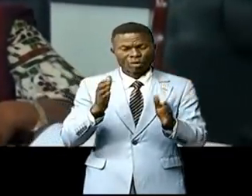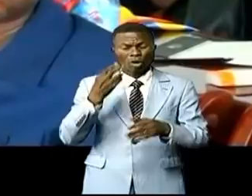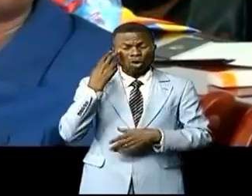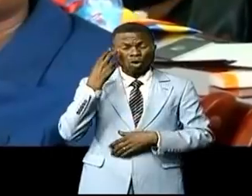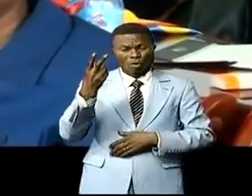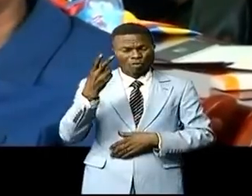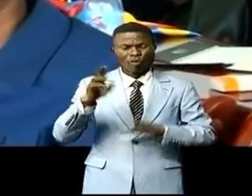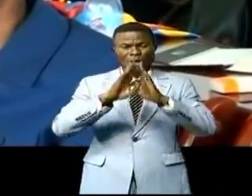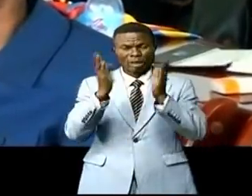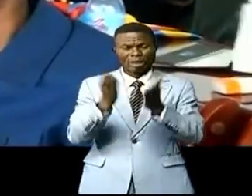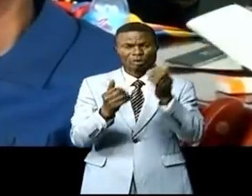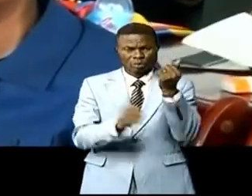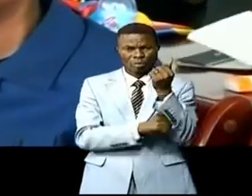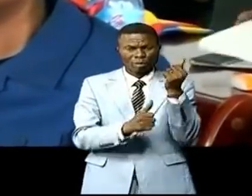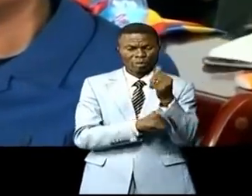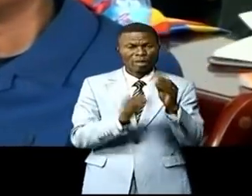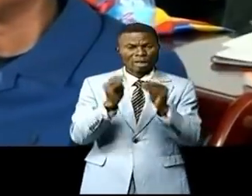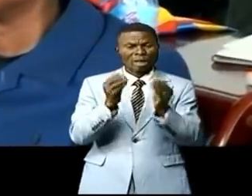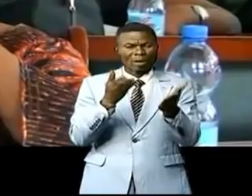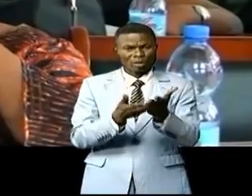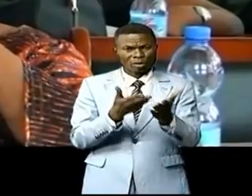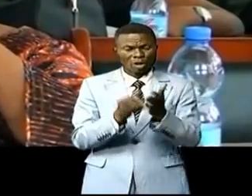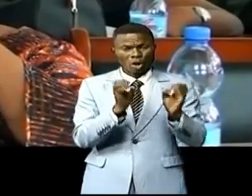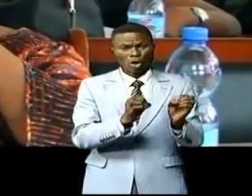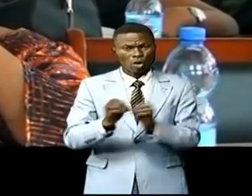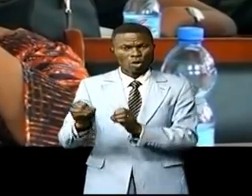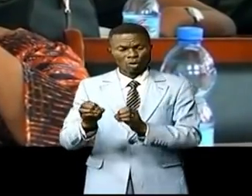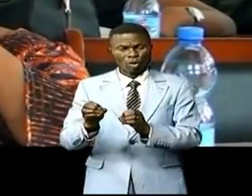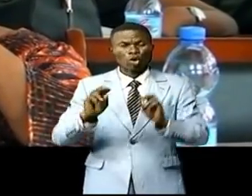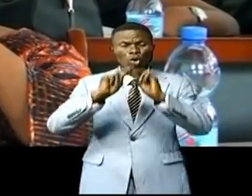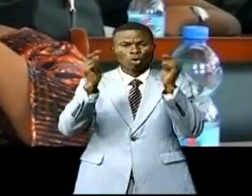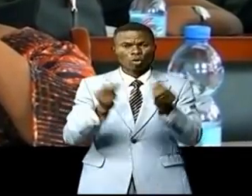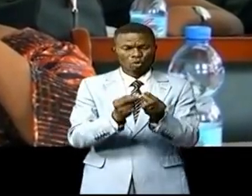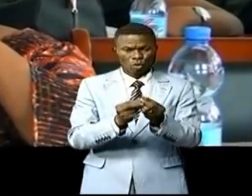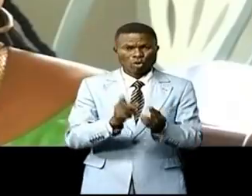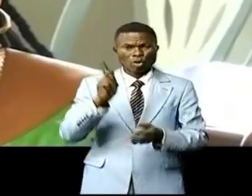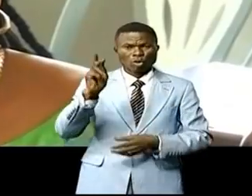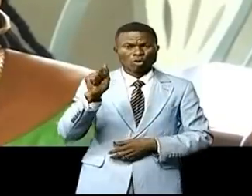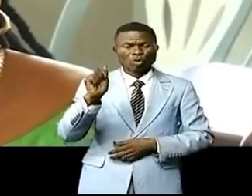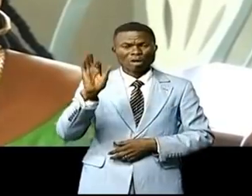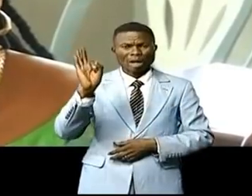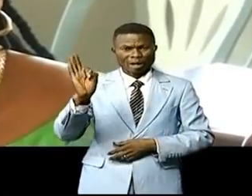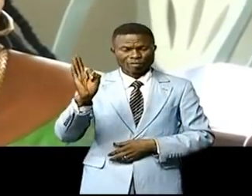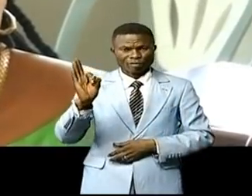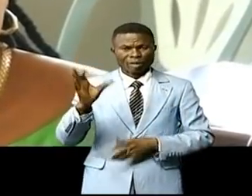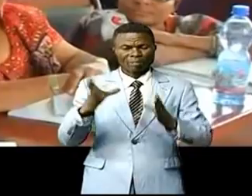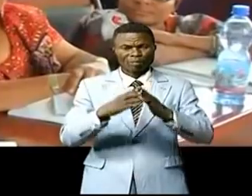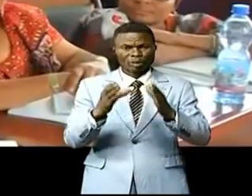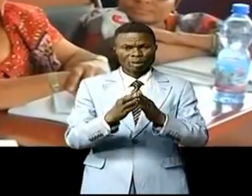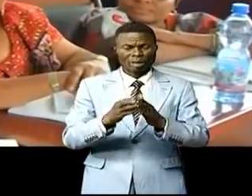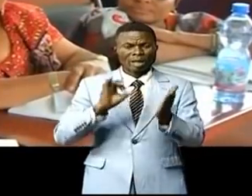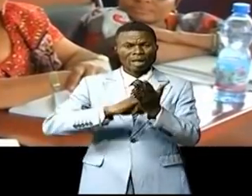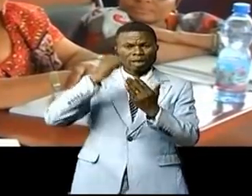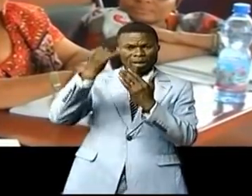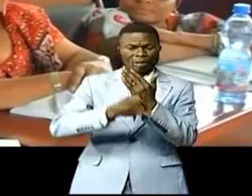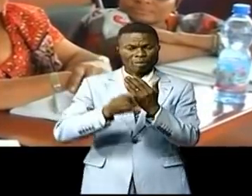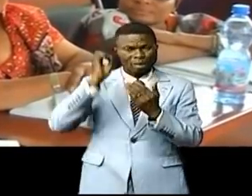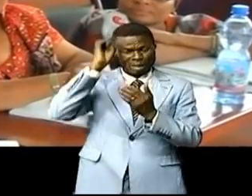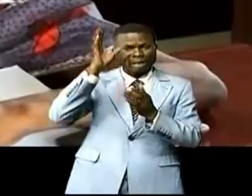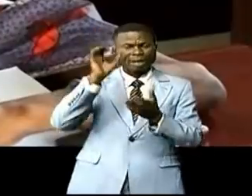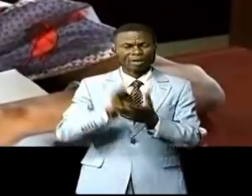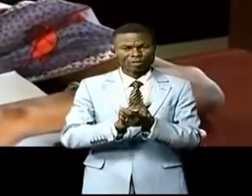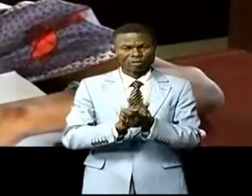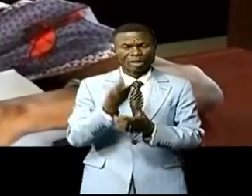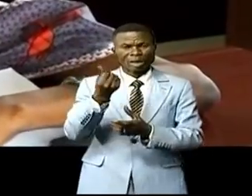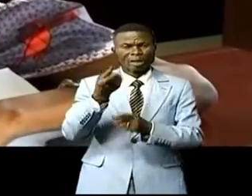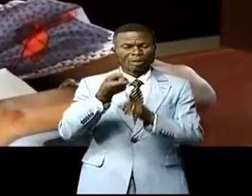les participants à cet atelier organisé par la structure COCAFEM GL en collaboration avec les projets EduFam financés